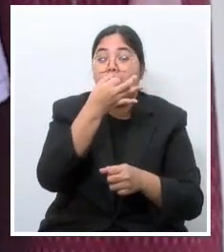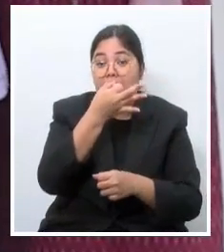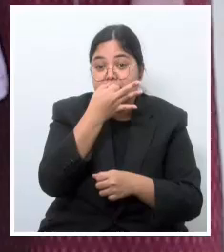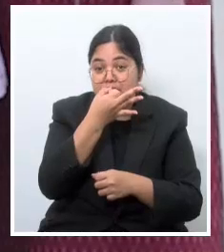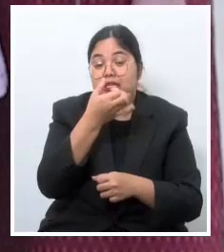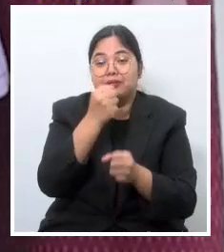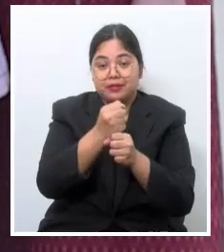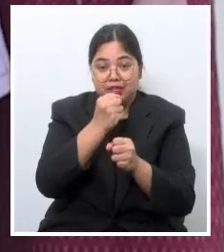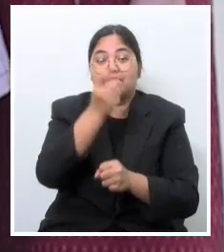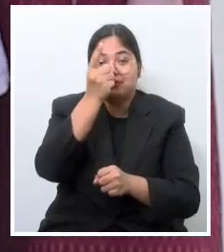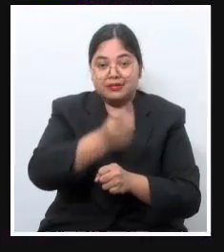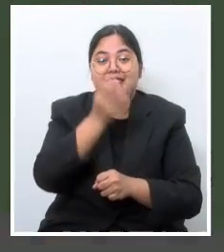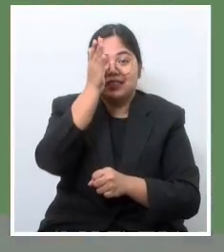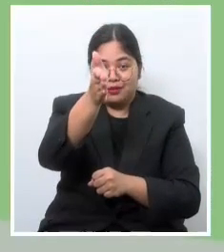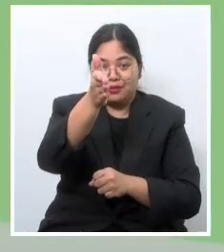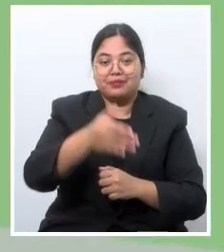ต่อไป